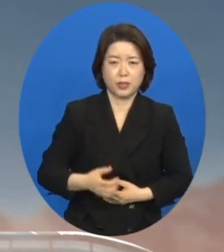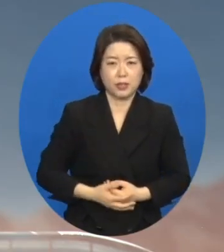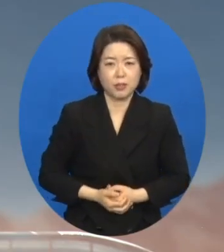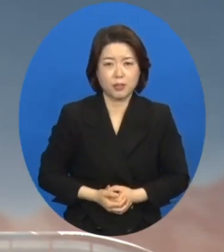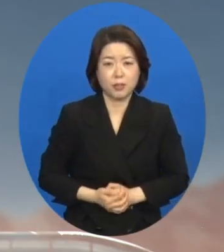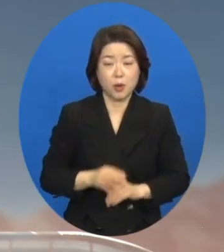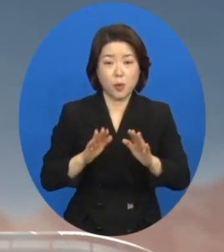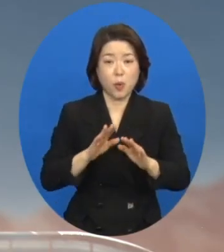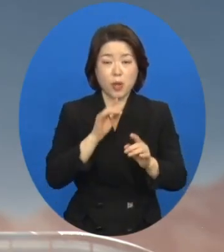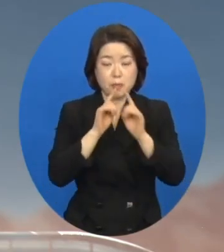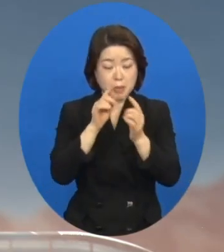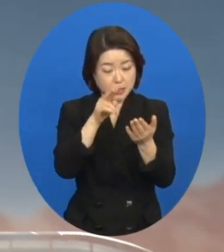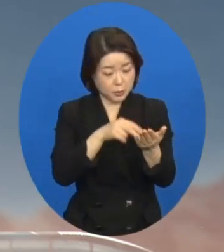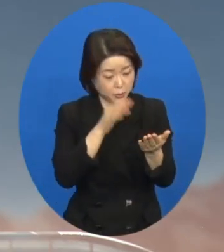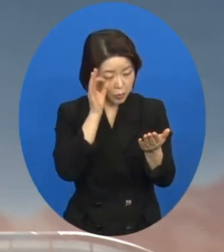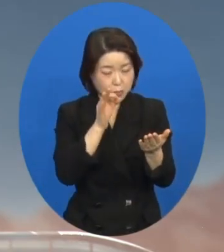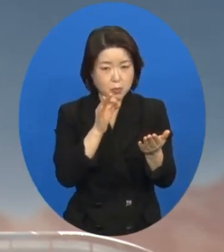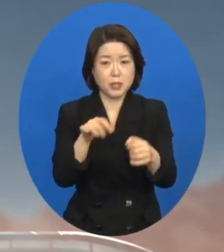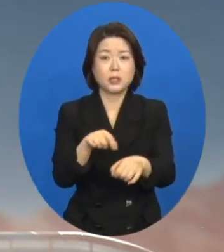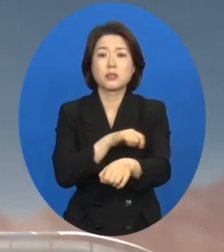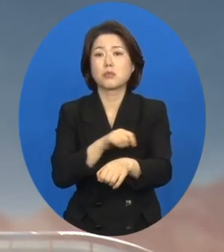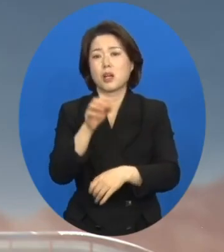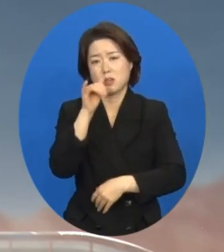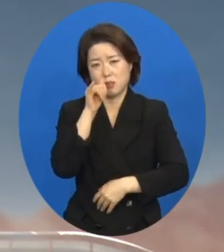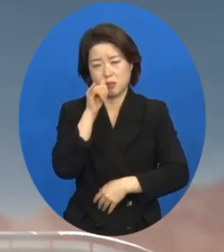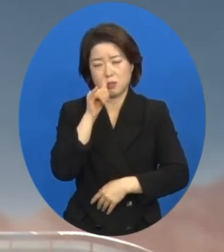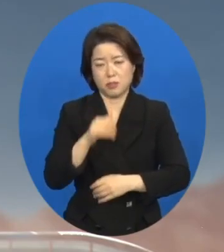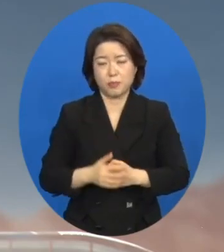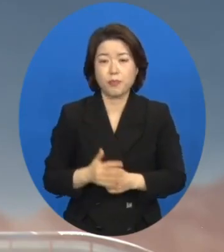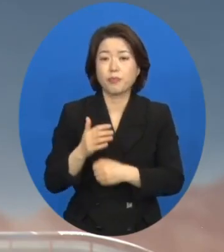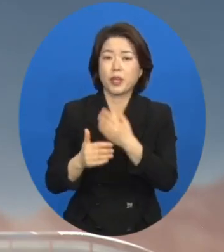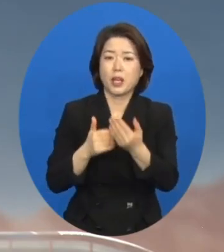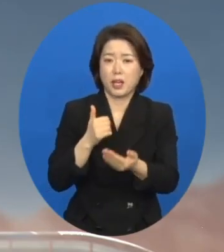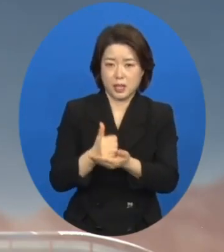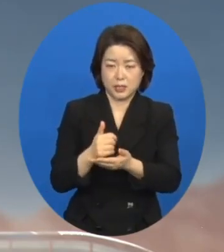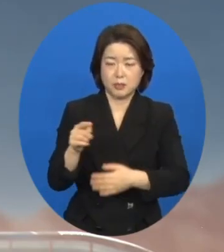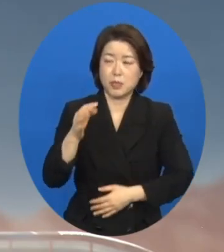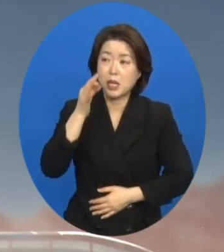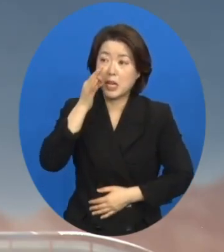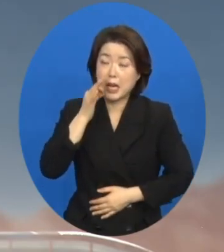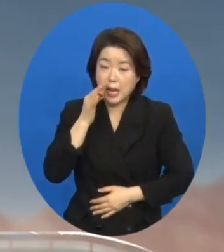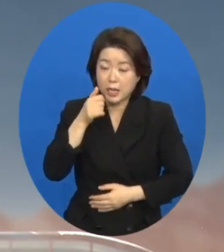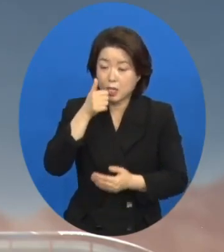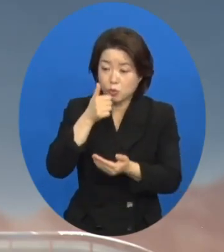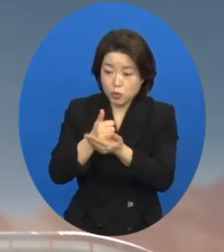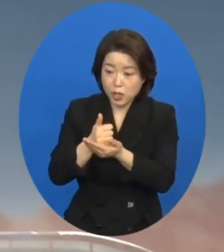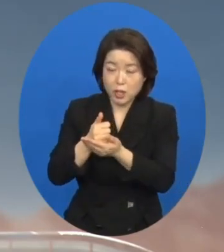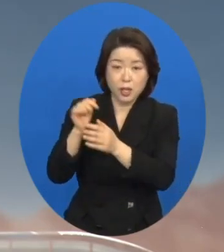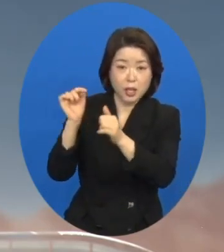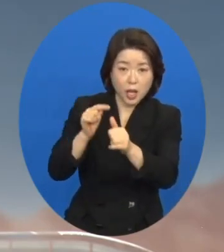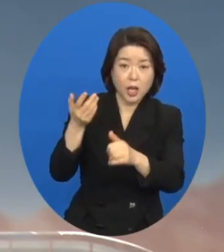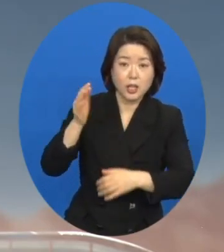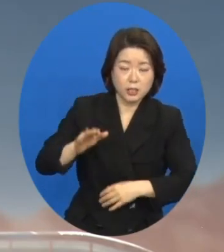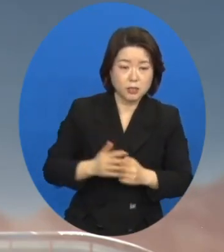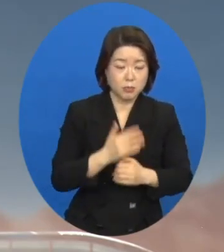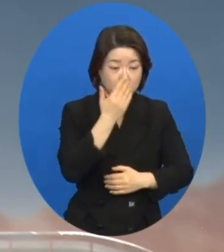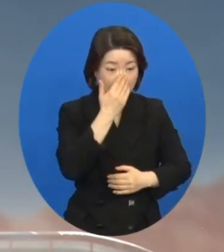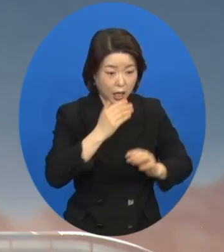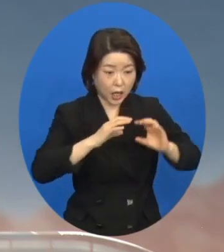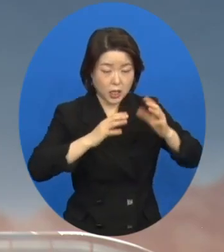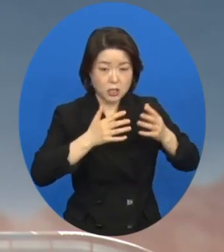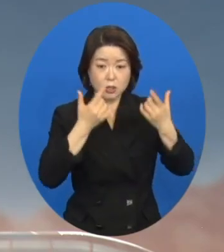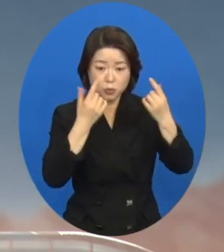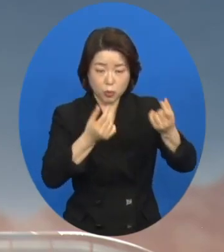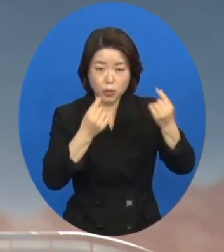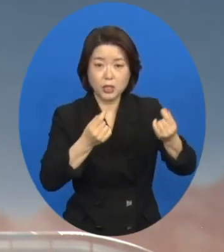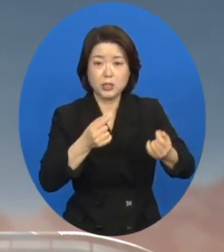오늘 말씀 가만히 읽어보시면 특이한 점이 있어요. 하나님이 아간이 죄를 지었다고도 하지만 이스라엘이 죄를 지었다고 얘기를